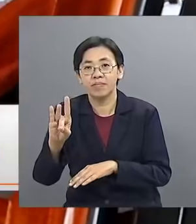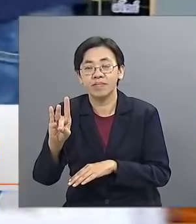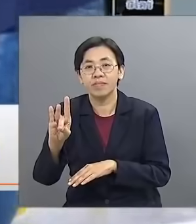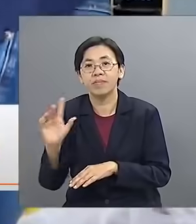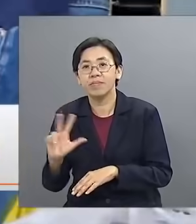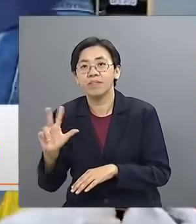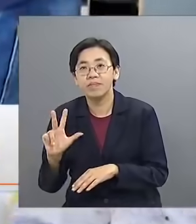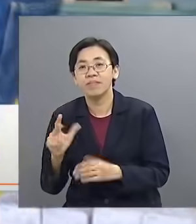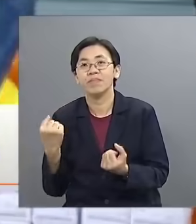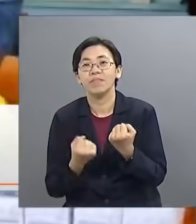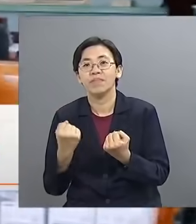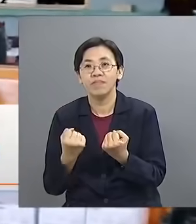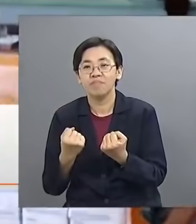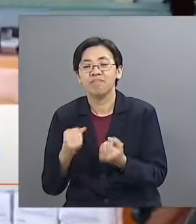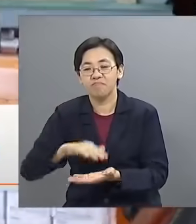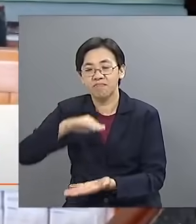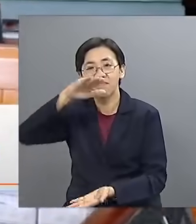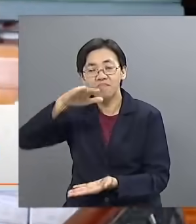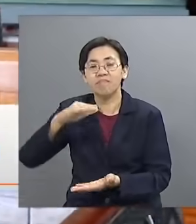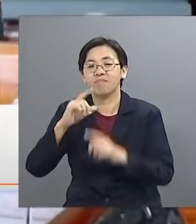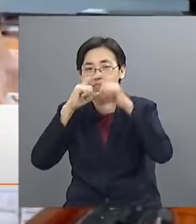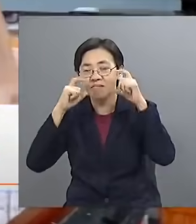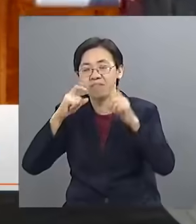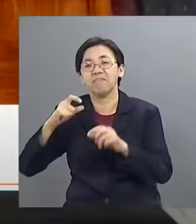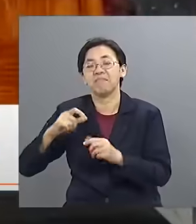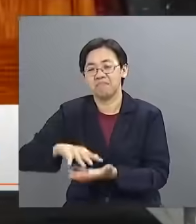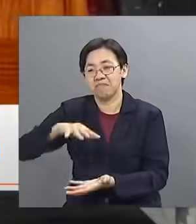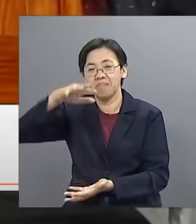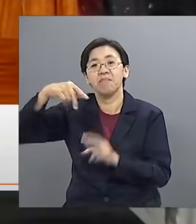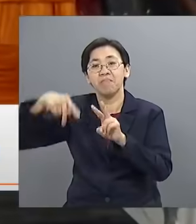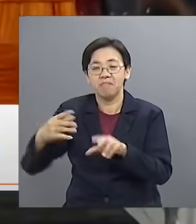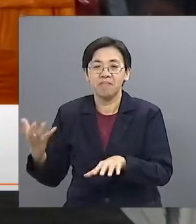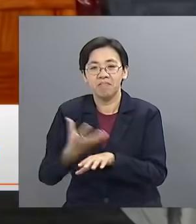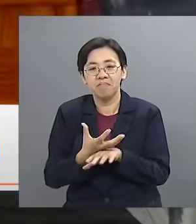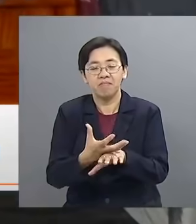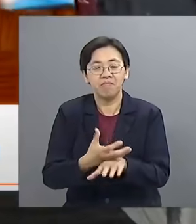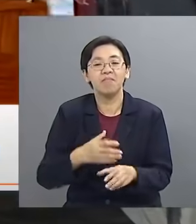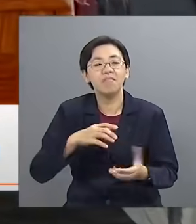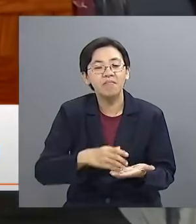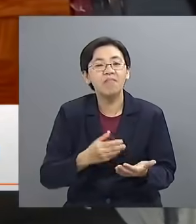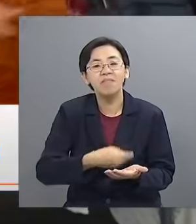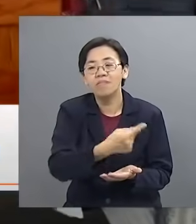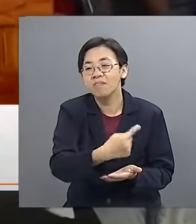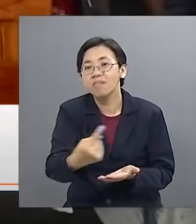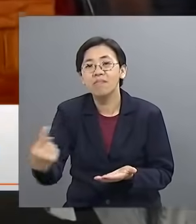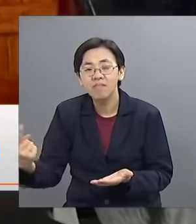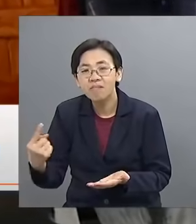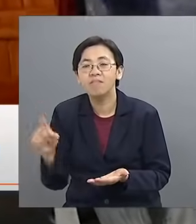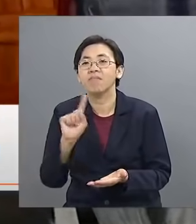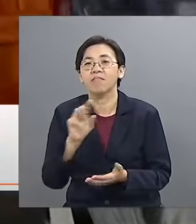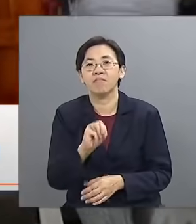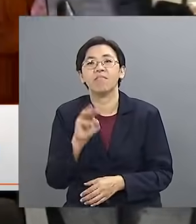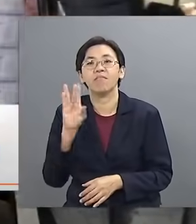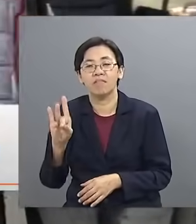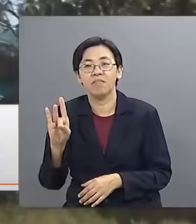อนามัย 2,000 กล่องไปแจกจ่ายให้กับชาวบ้านครอบครัวละ1กล่องค่ะในพื้นที่หมู่8บ้านหมื่นด่านตำบ